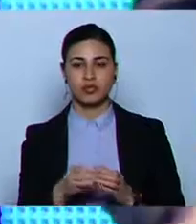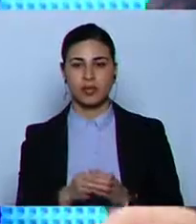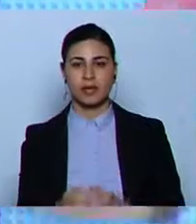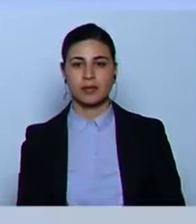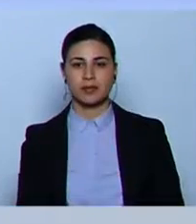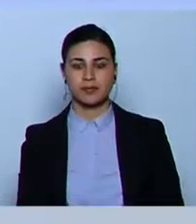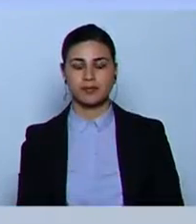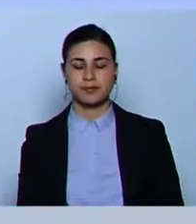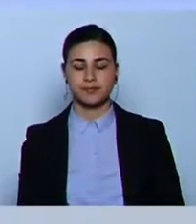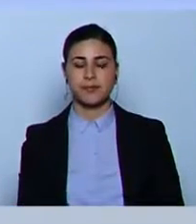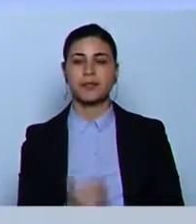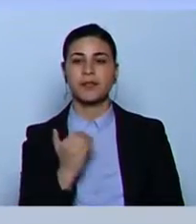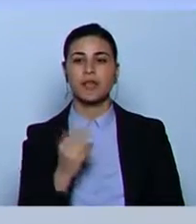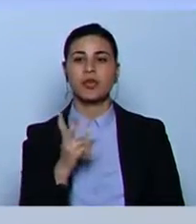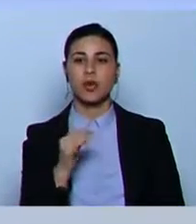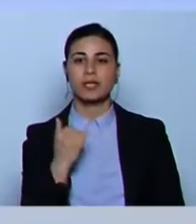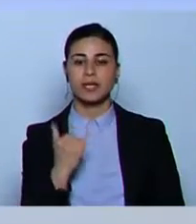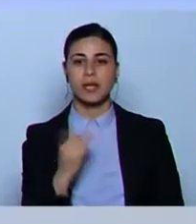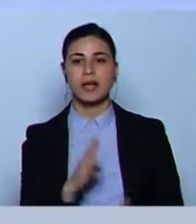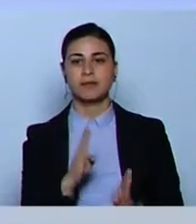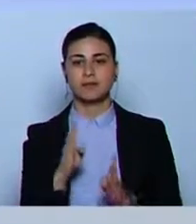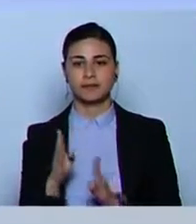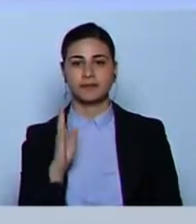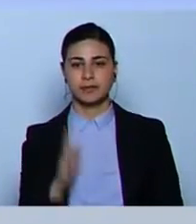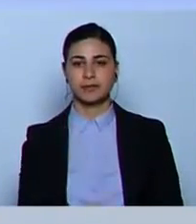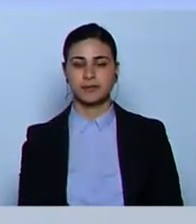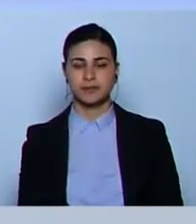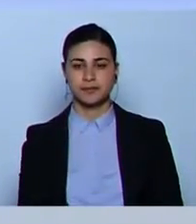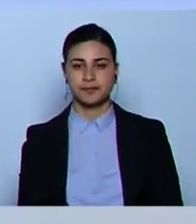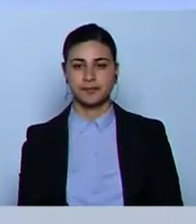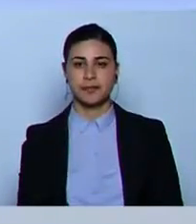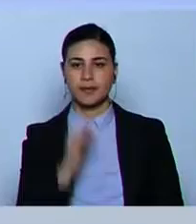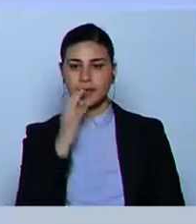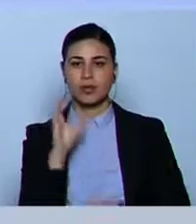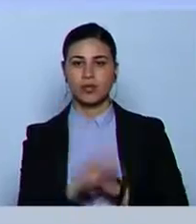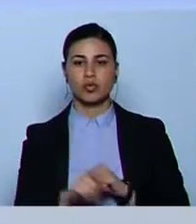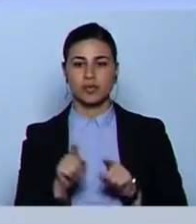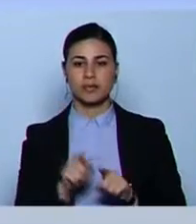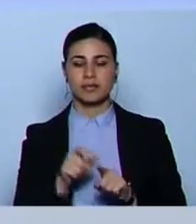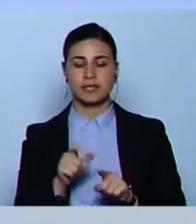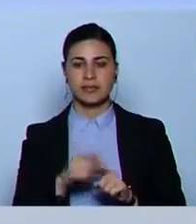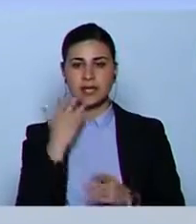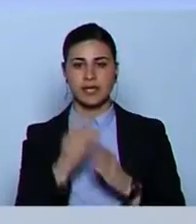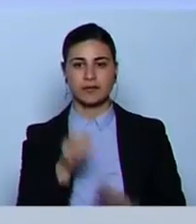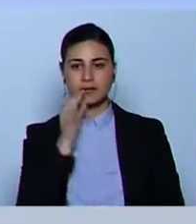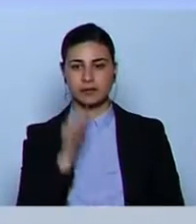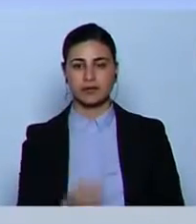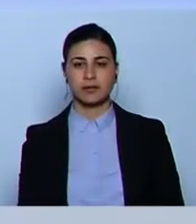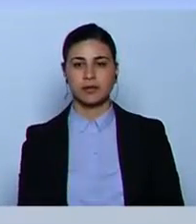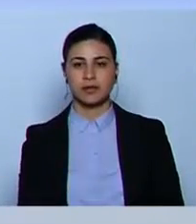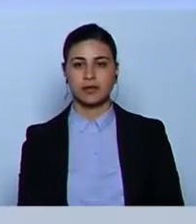ნიკა, თქვენი კომენტარი ახლა, შემდეგ ბატონ კოტესთან გადავდივართ. მე ბატონ დათოს უნდა მივცეთ საშუალება, რომ თქვა თავისი არგუმენტებით